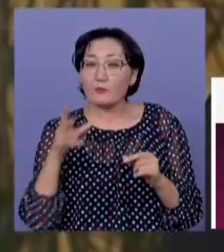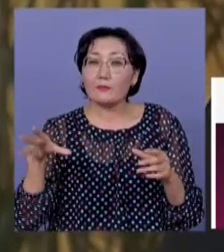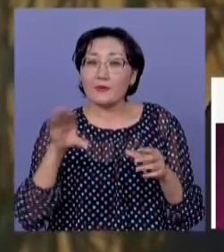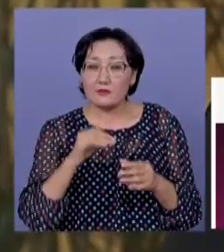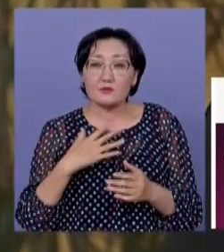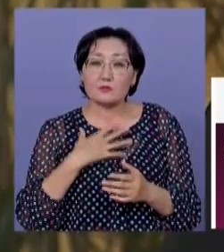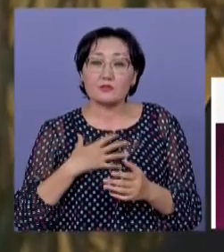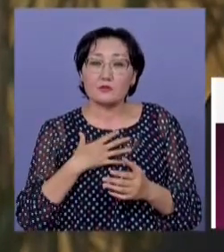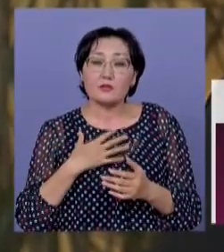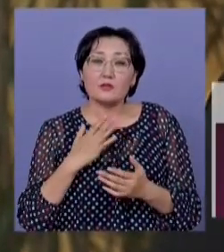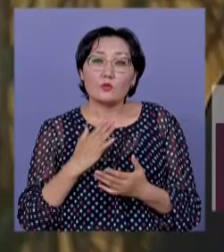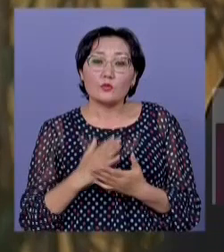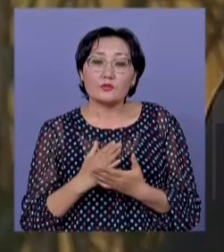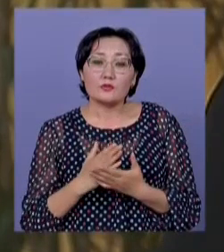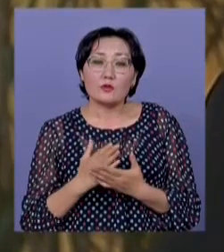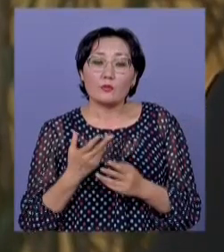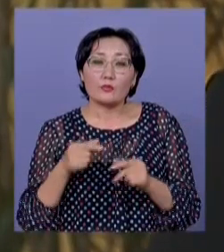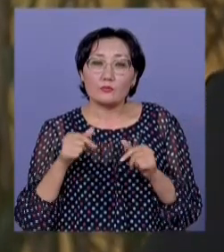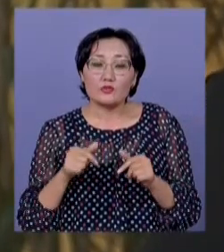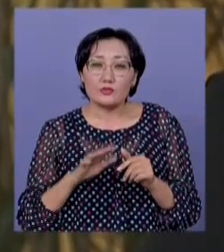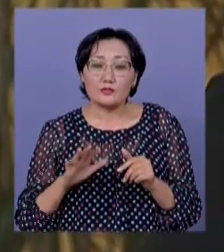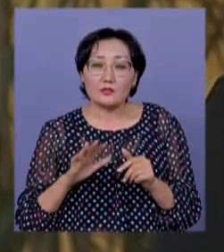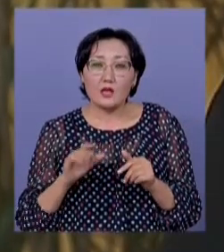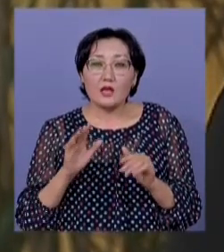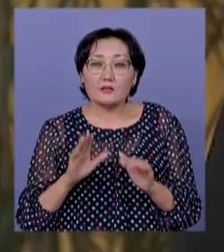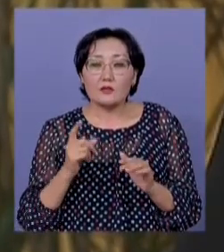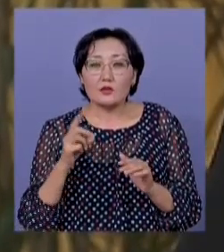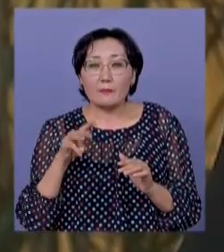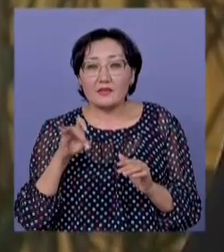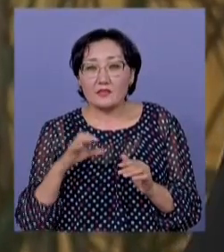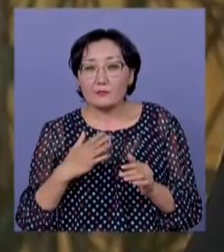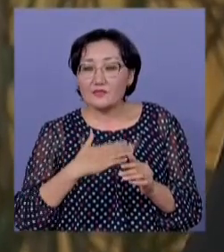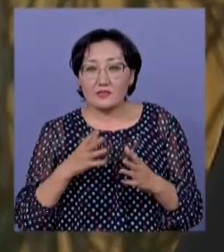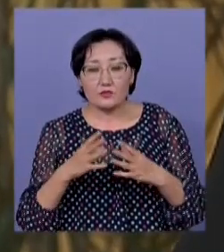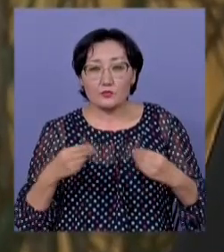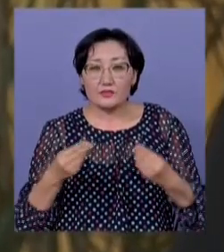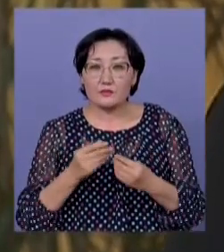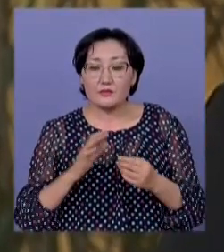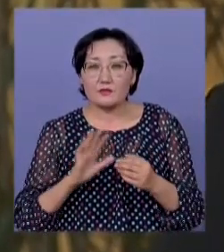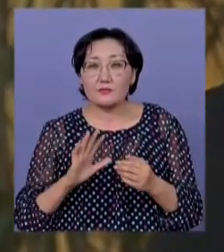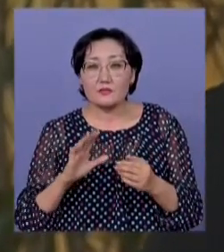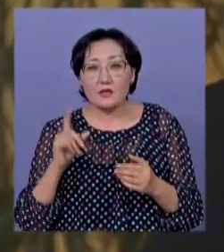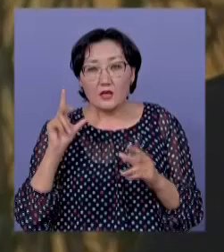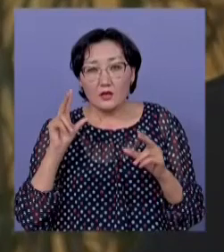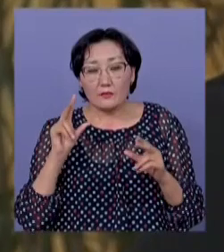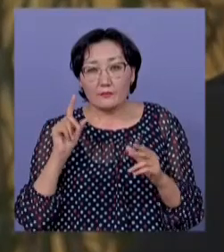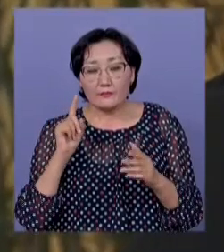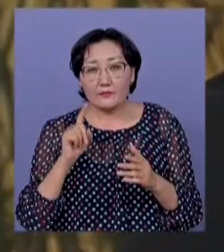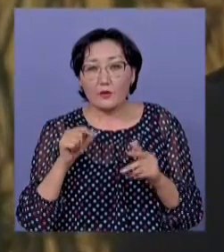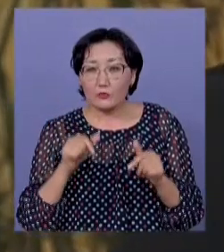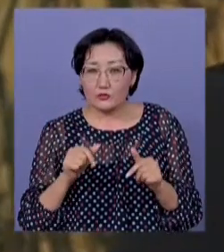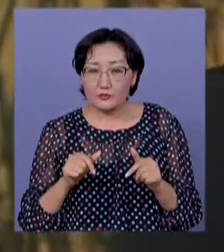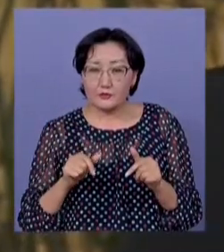қобалжы үстіндеміз, өйткені бұл жерде жалғыз мирастың, я біздің отбасымыздың үміті сенімі емес, бұл